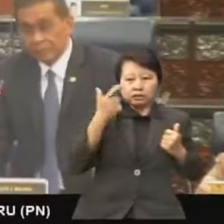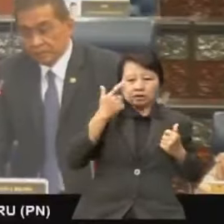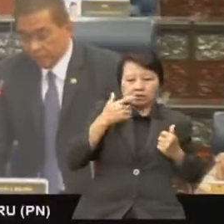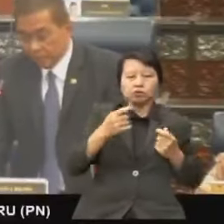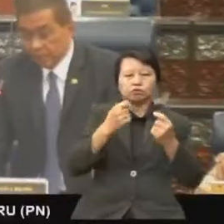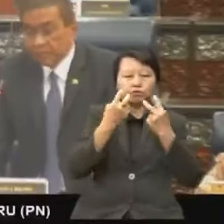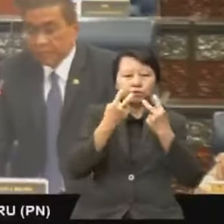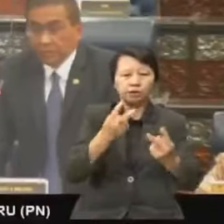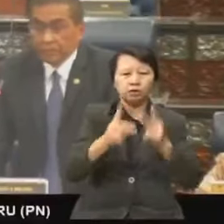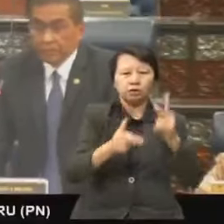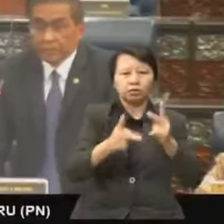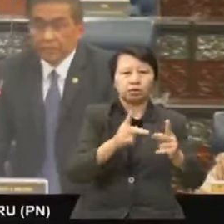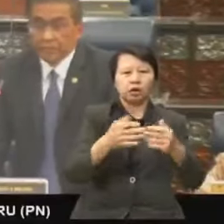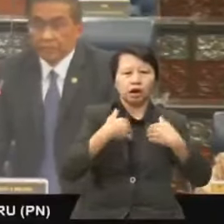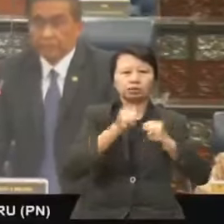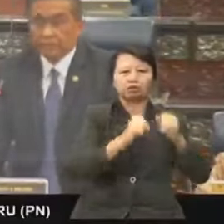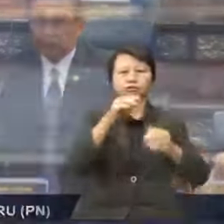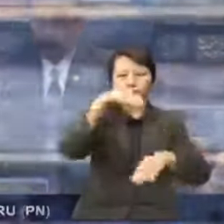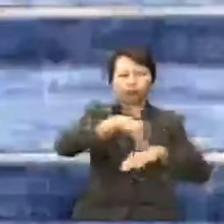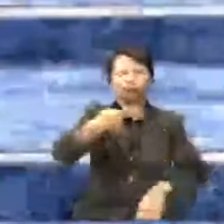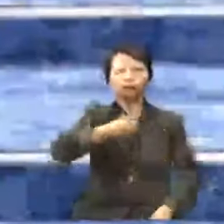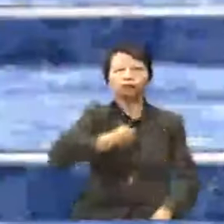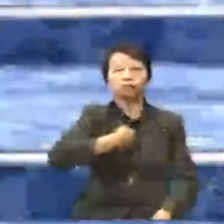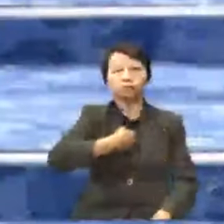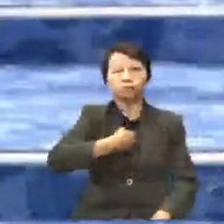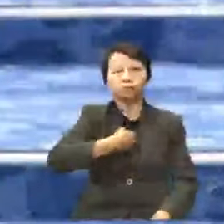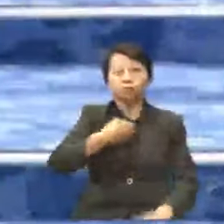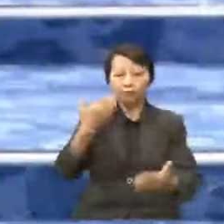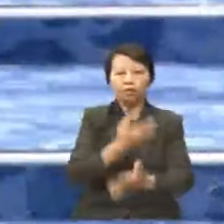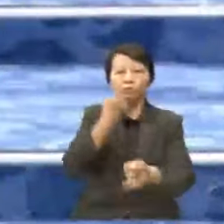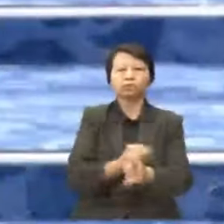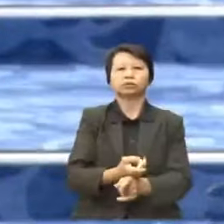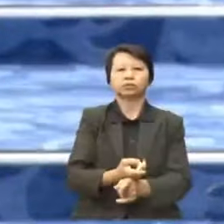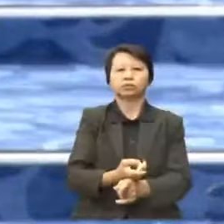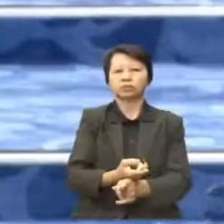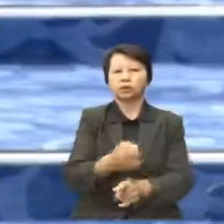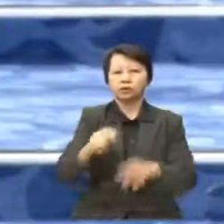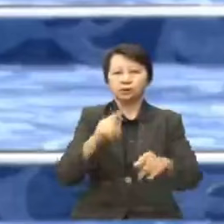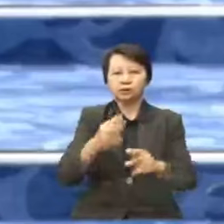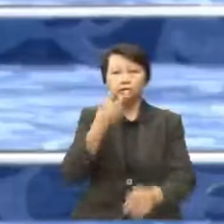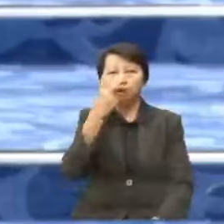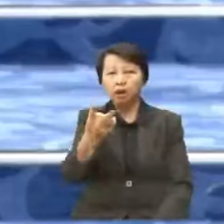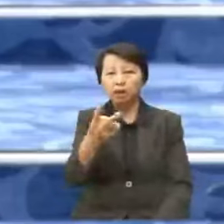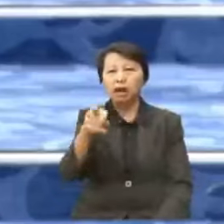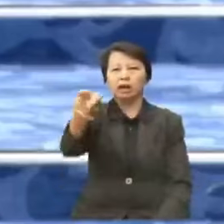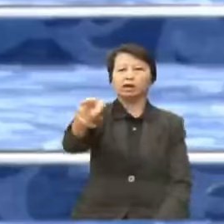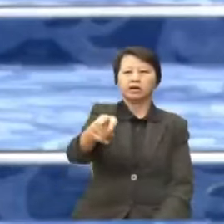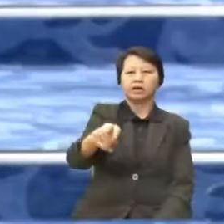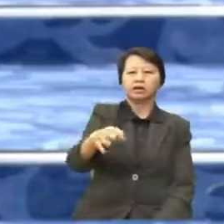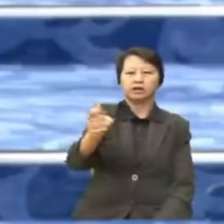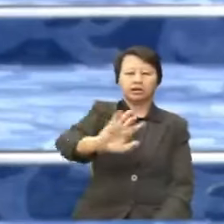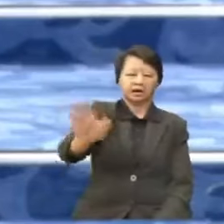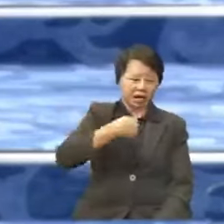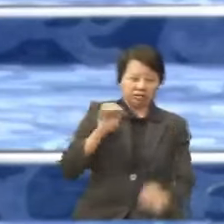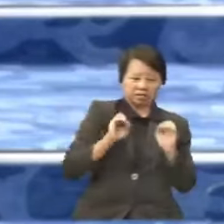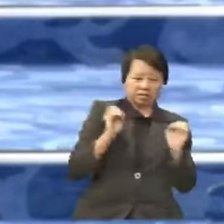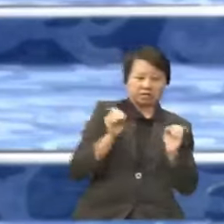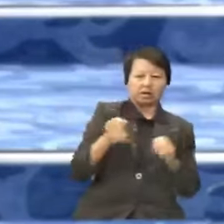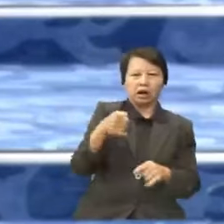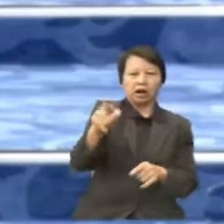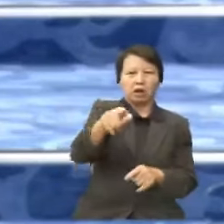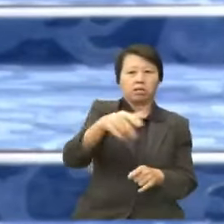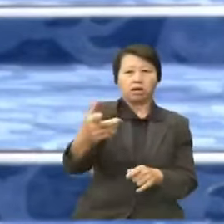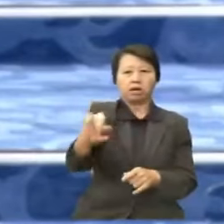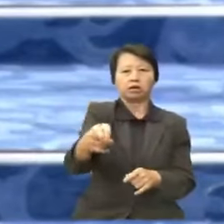Cuba tengok barangkali sifat tu ada pada aku barulah Betul Ni bila nampak yang itu ni sikap ni tak ada pada aku ada pada orang